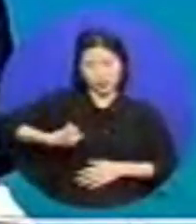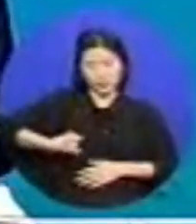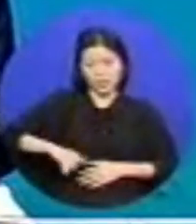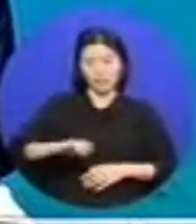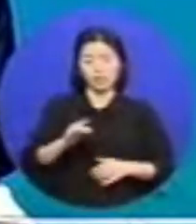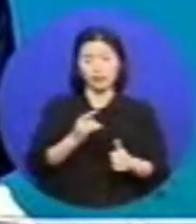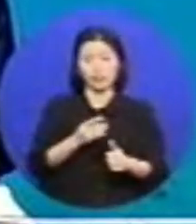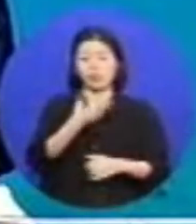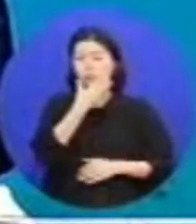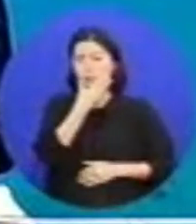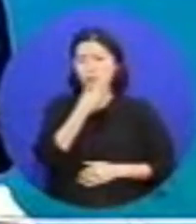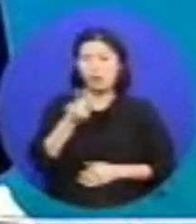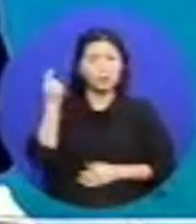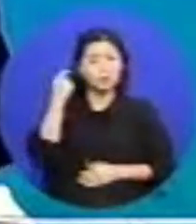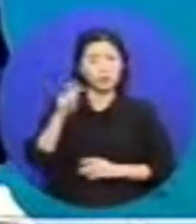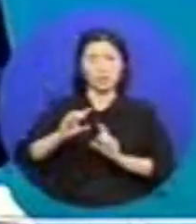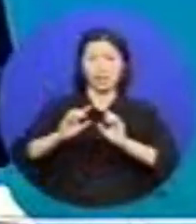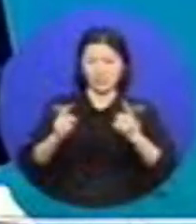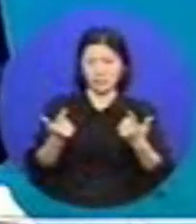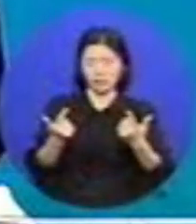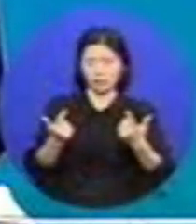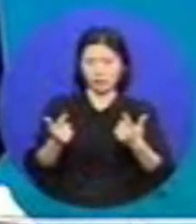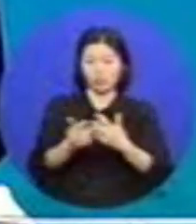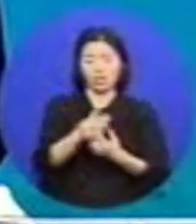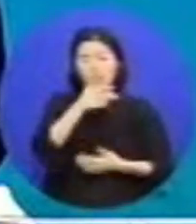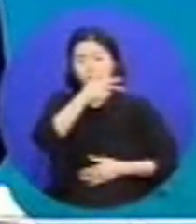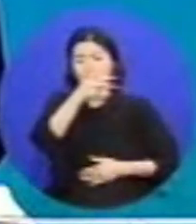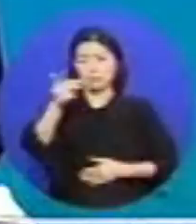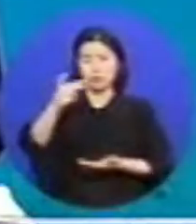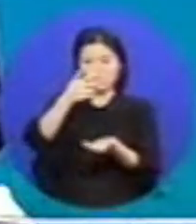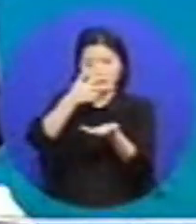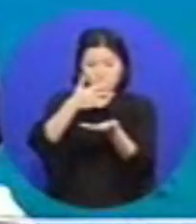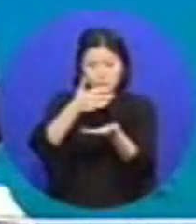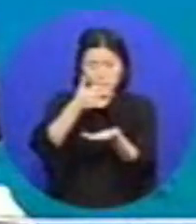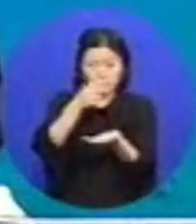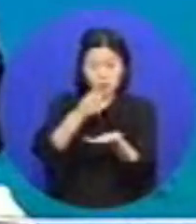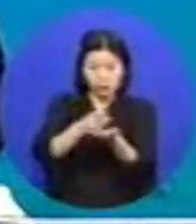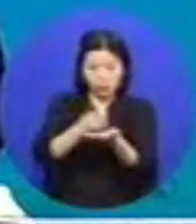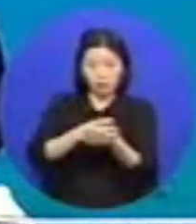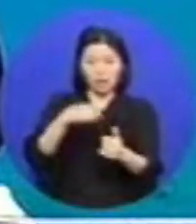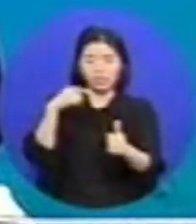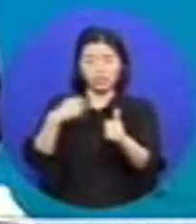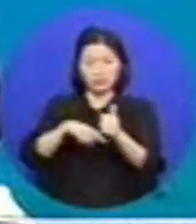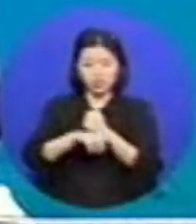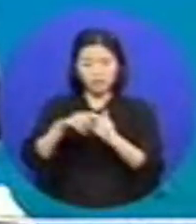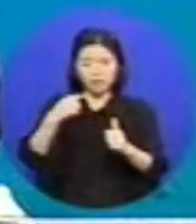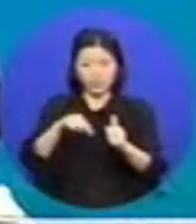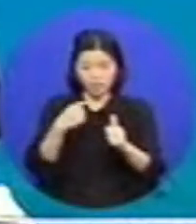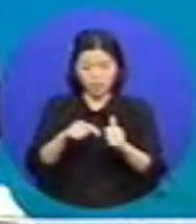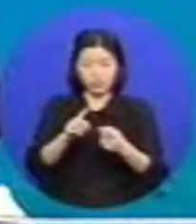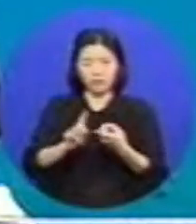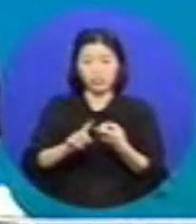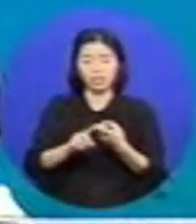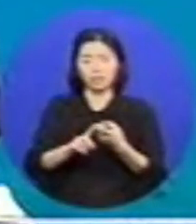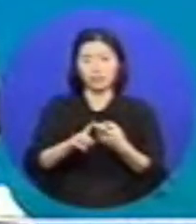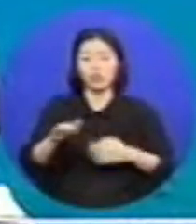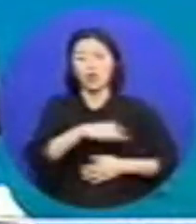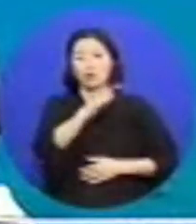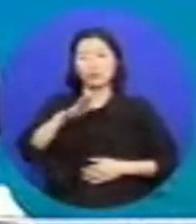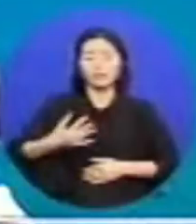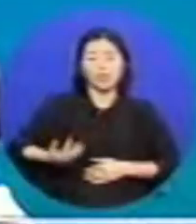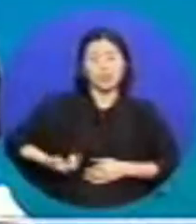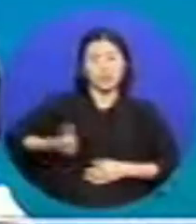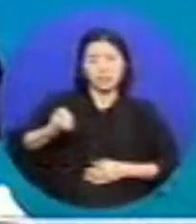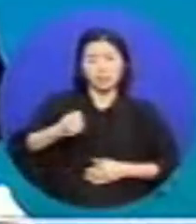복음이 아니에요. 주의 교훈과 훈계는 우리가 누리는 예수 그리스도 안에서